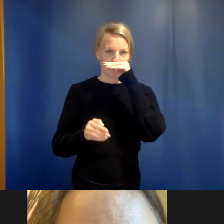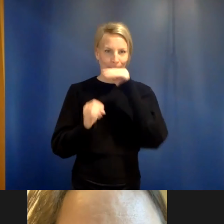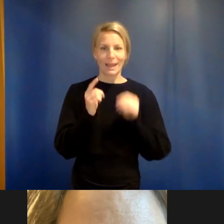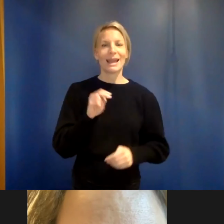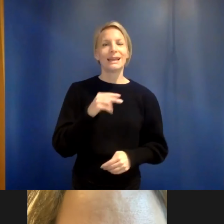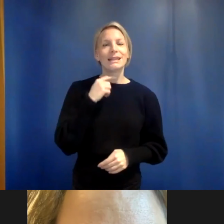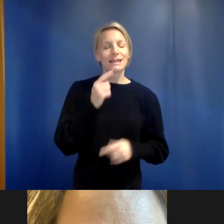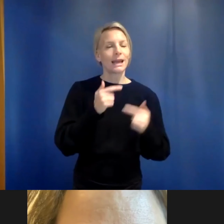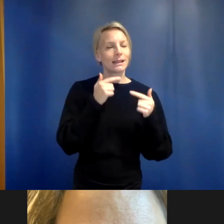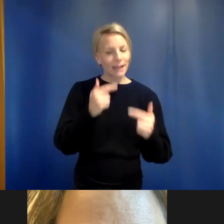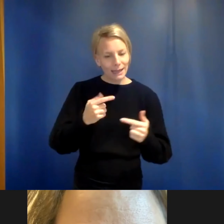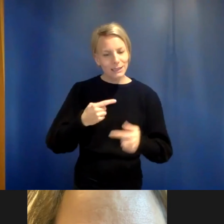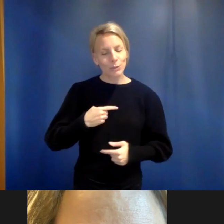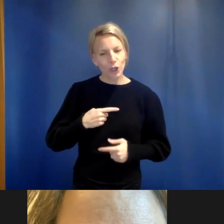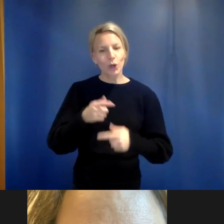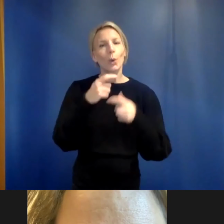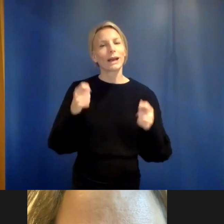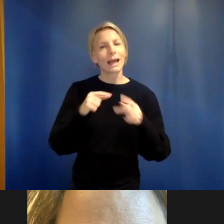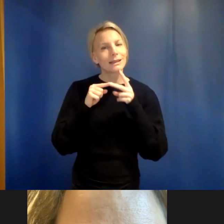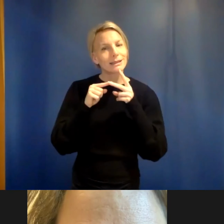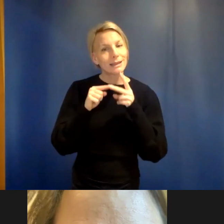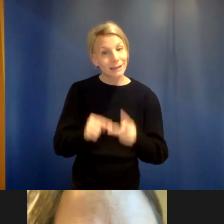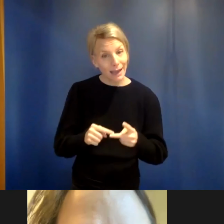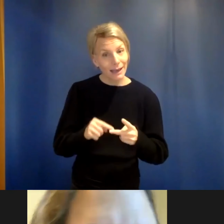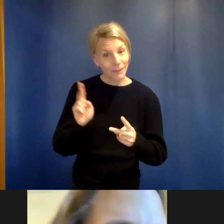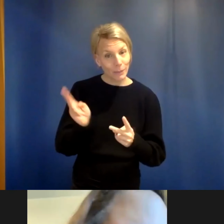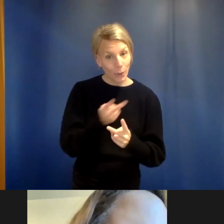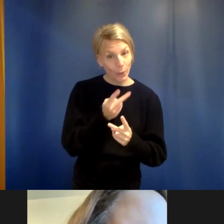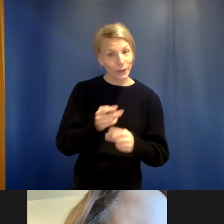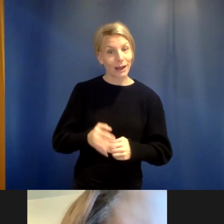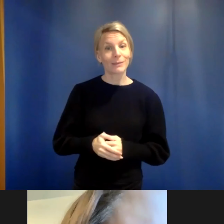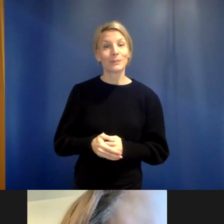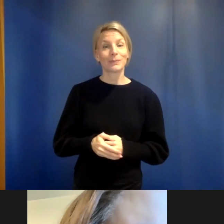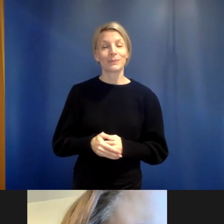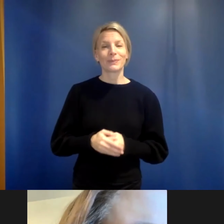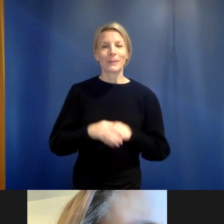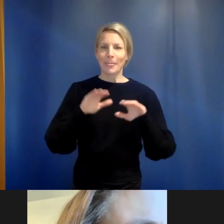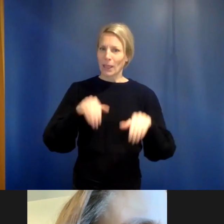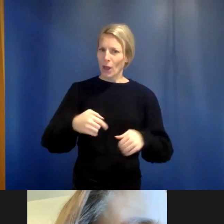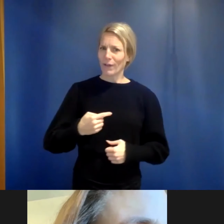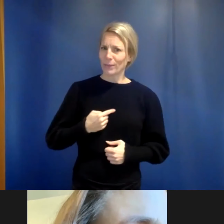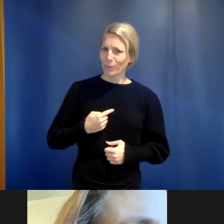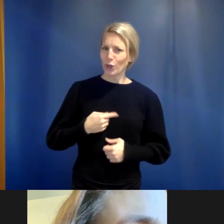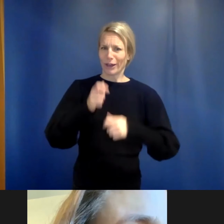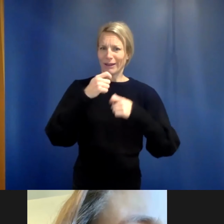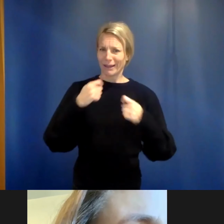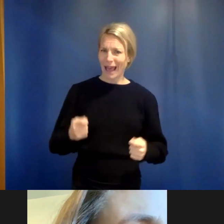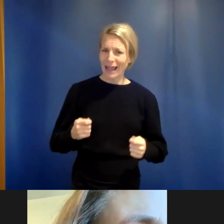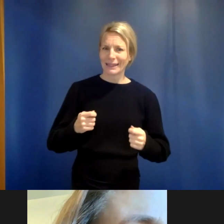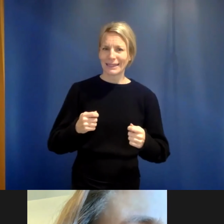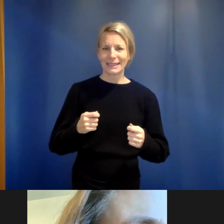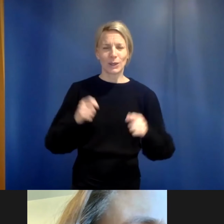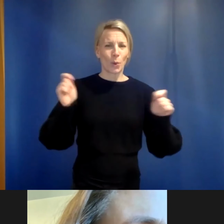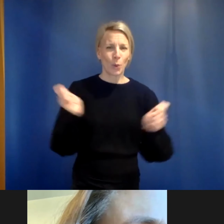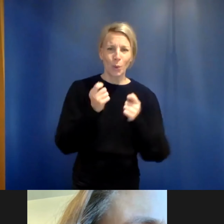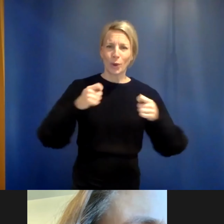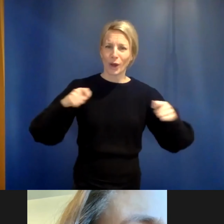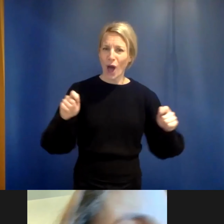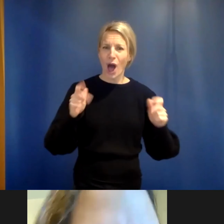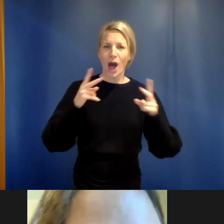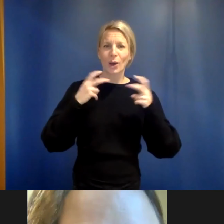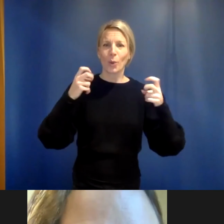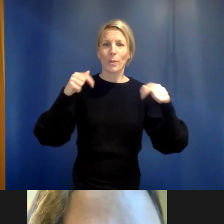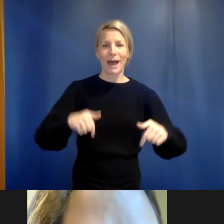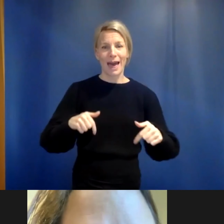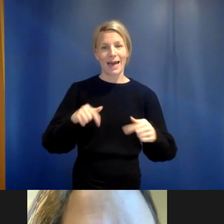grattis igen. Jag ska säga att det har varit ett jättemycket grattis och hurrarop här i chatten under